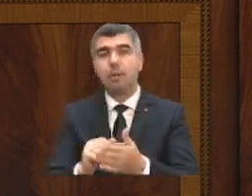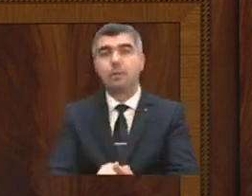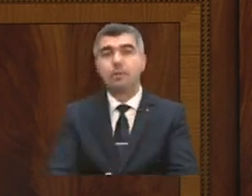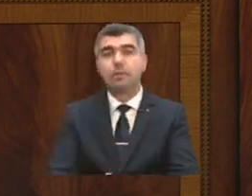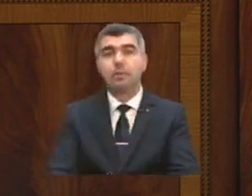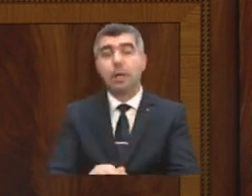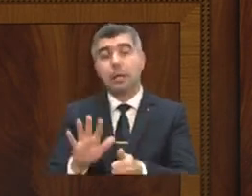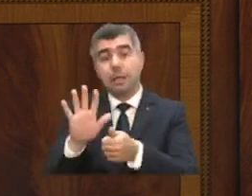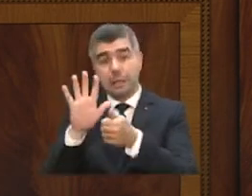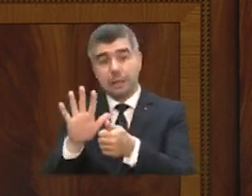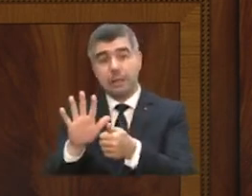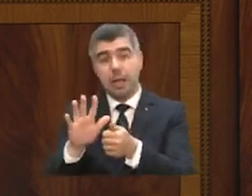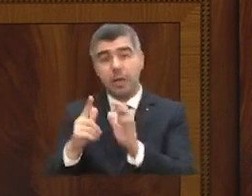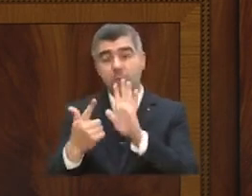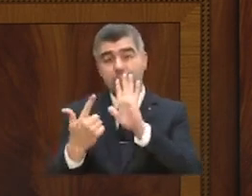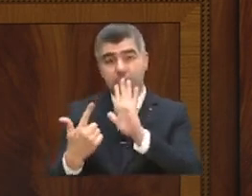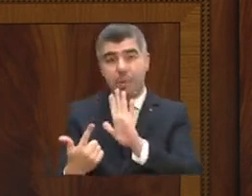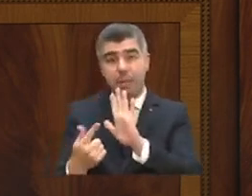من